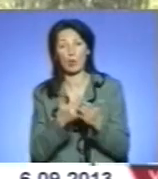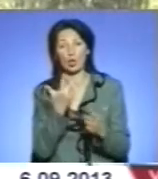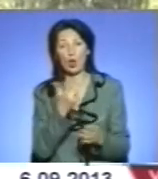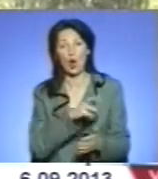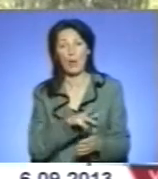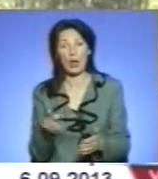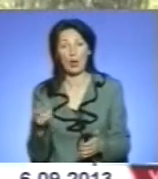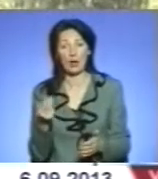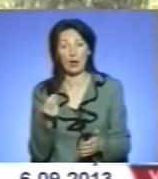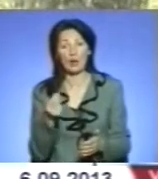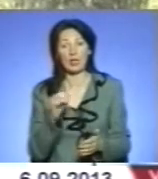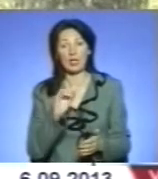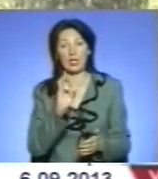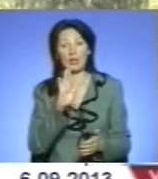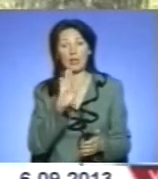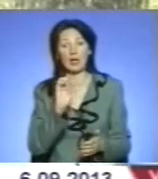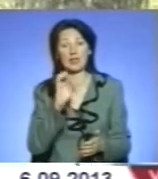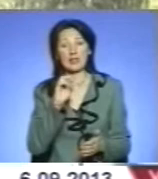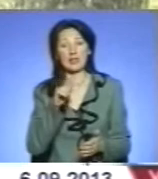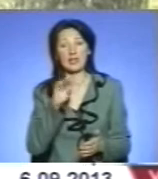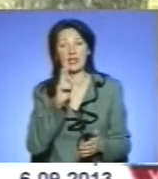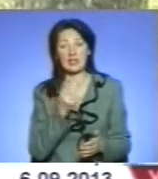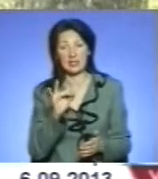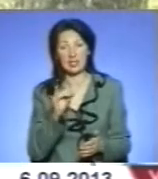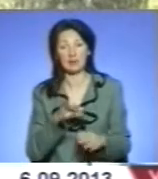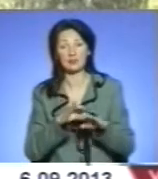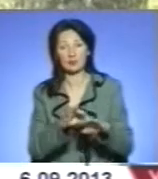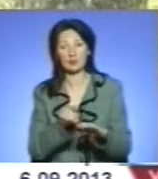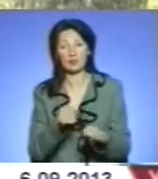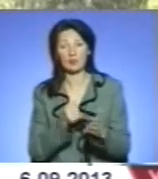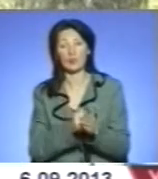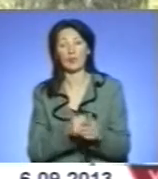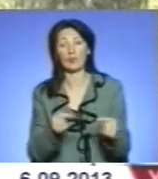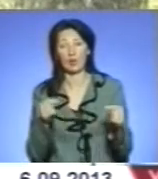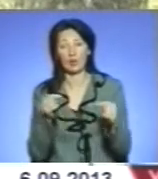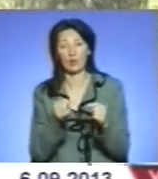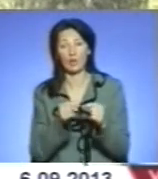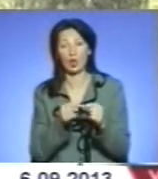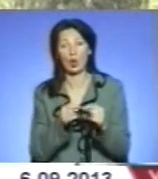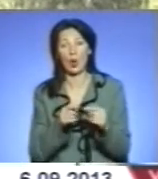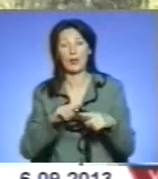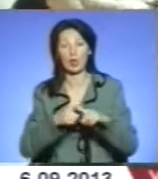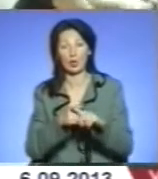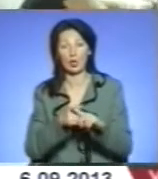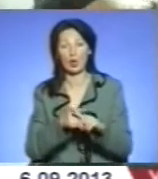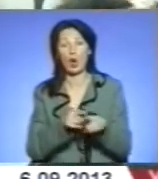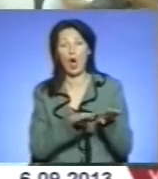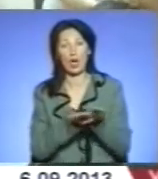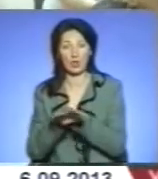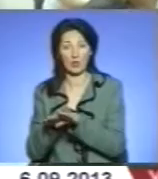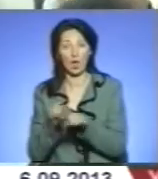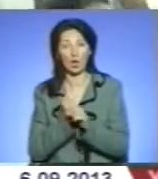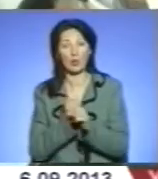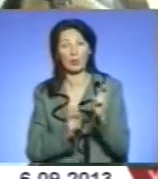мільйонів гривень інвестицій, привівши їх до відповідно технологічно необхідного рівня. Робота